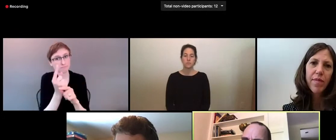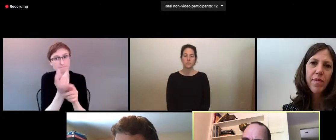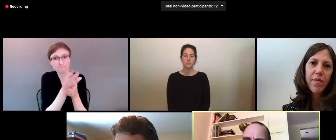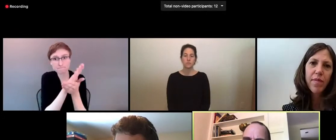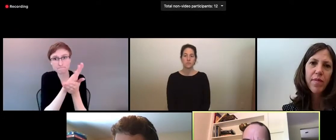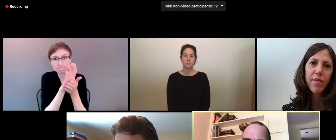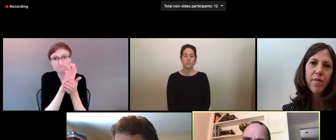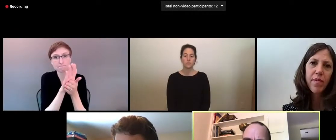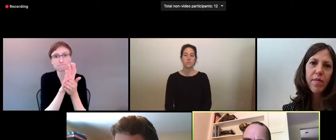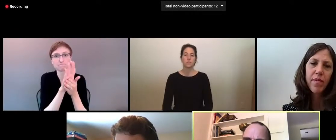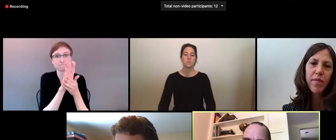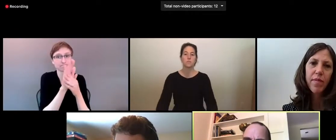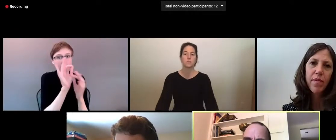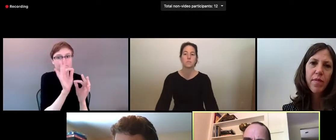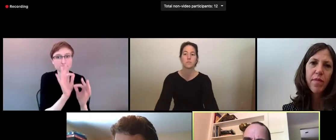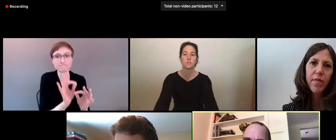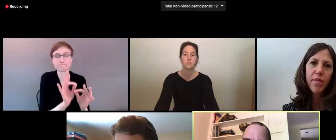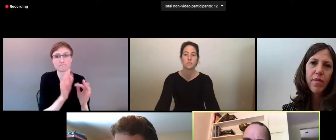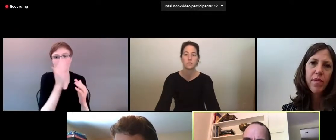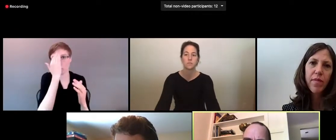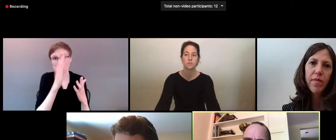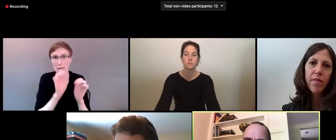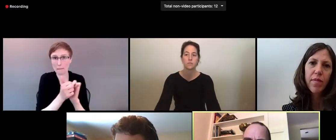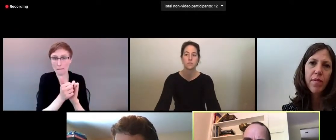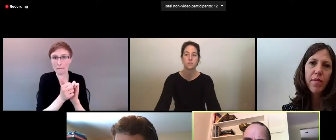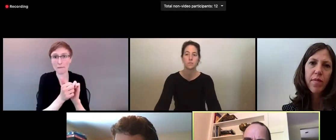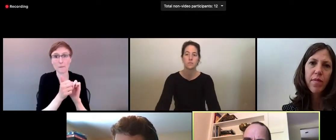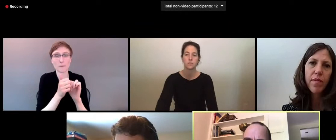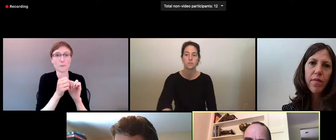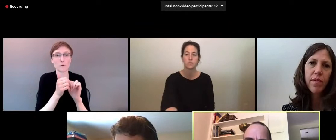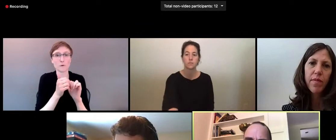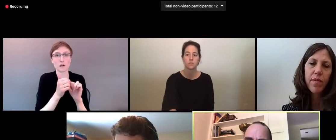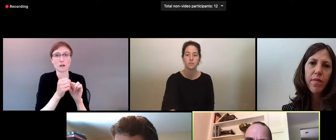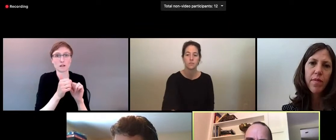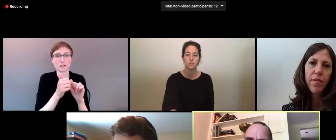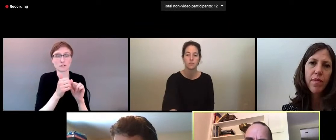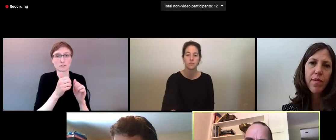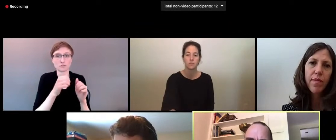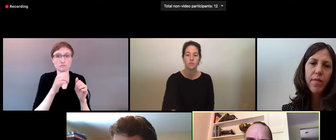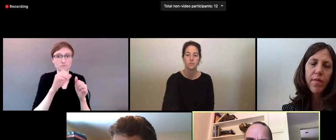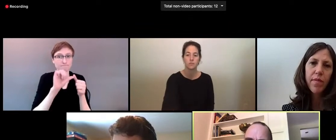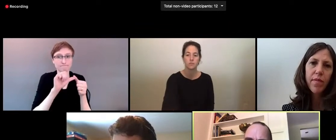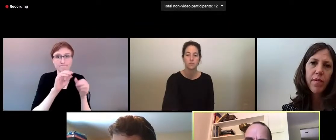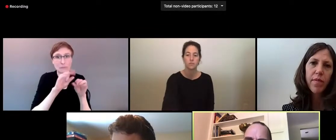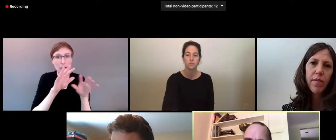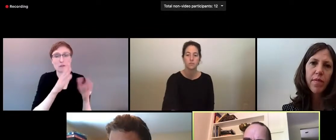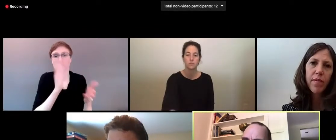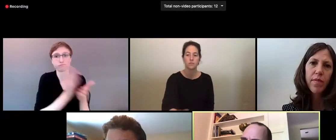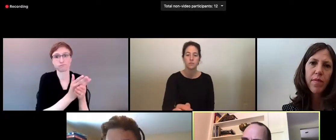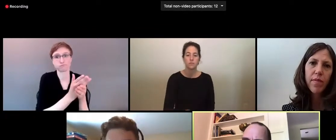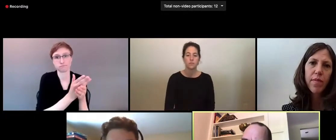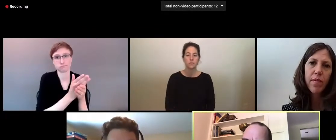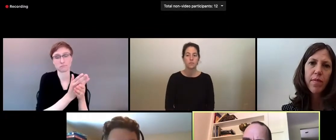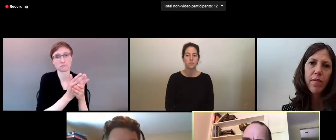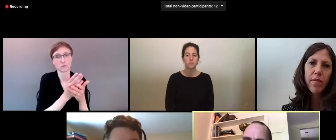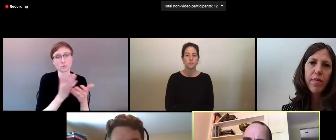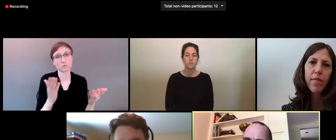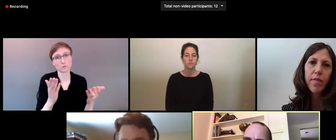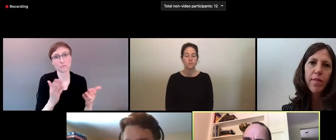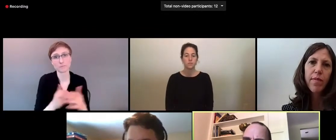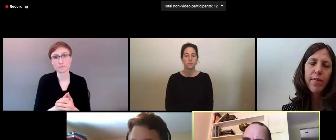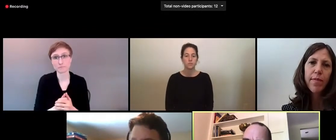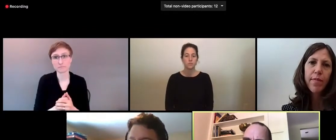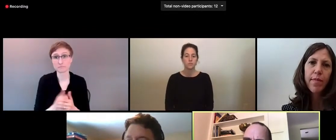a really remarkable ability to slam brakes on the outbreaks that were circulating. It was a very difficult situation. I don't know if that